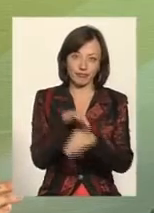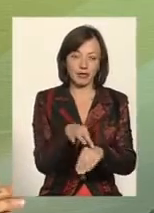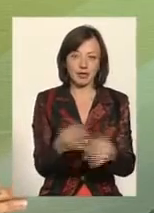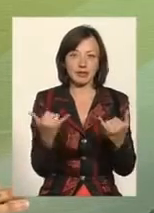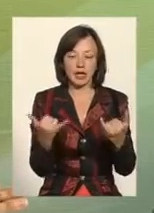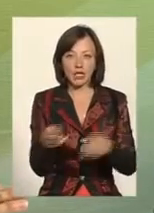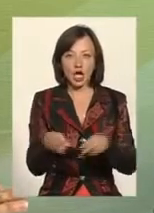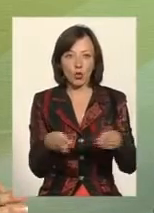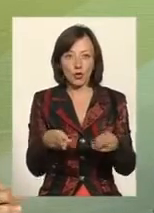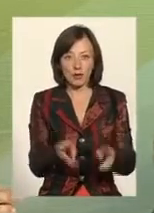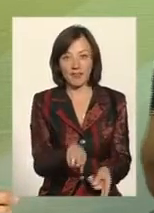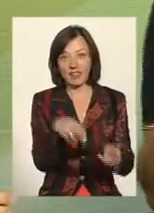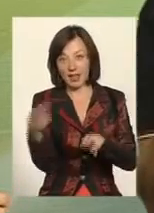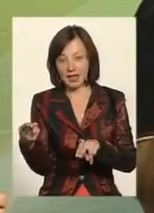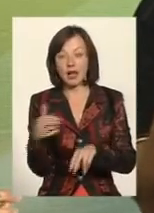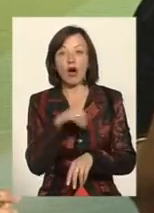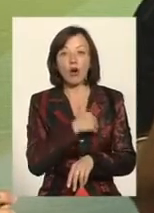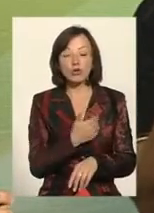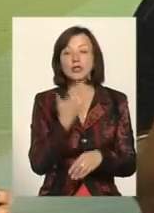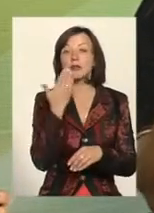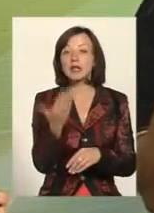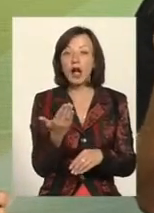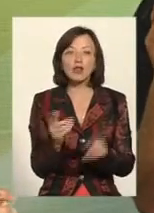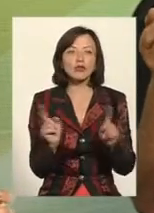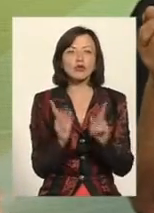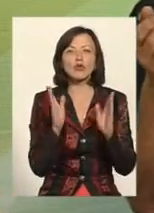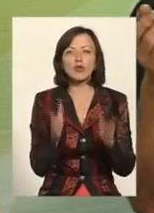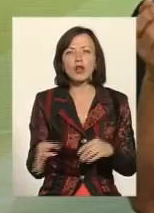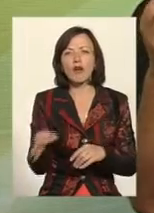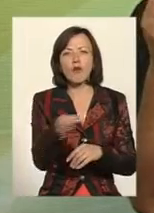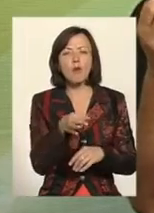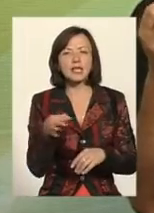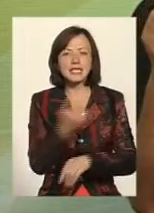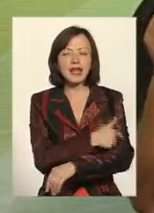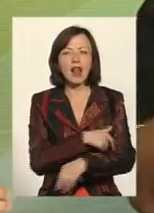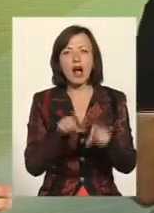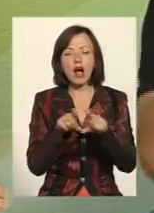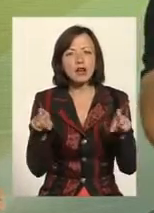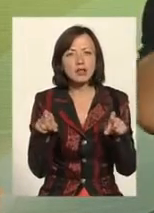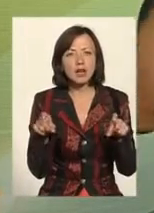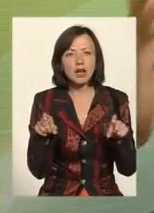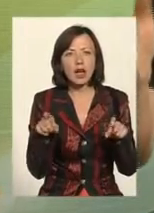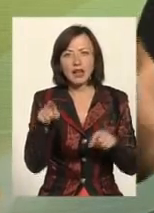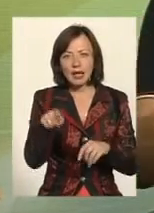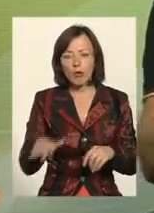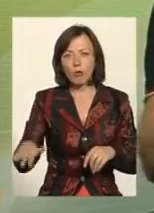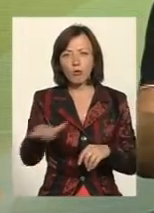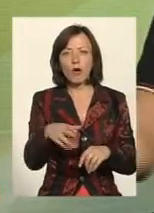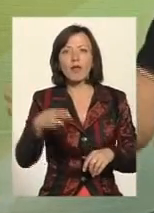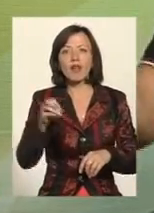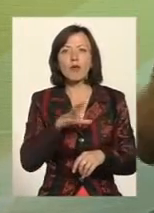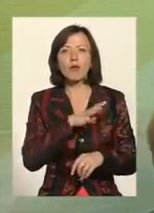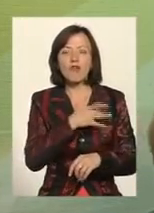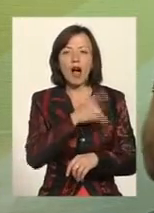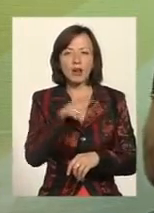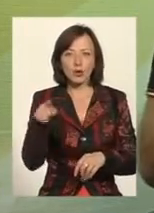зараз хірургам віддається. Я хочу запитати, скажіть, будь ласка, а що буде в обласній лікарні на тих площах, де був кардіоцентр,